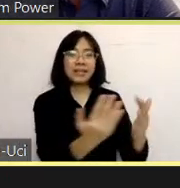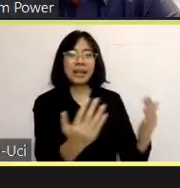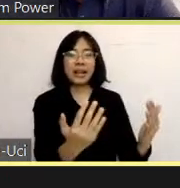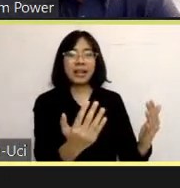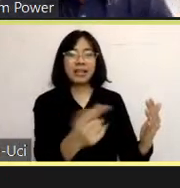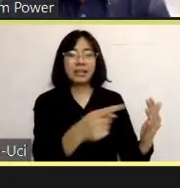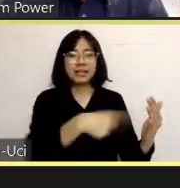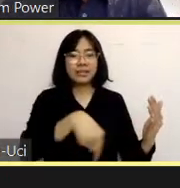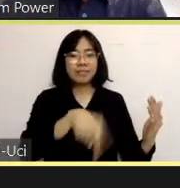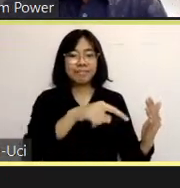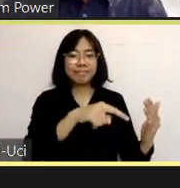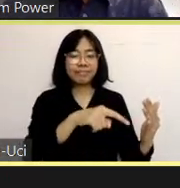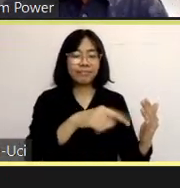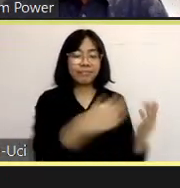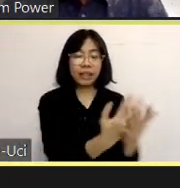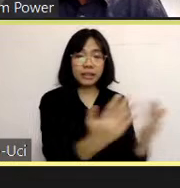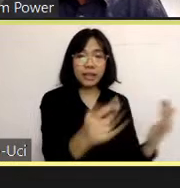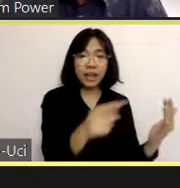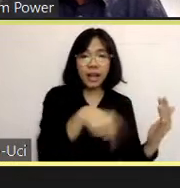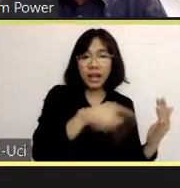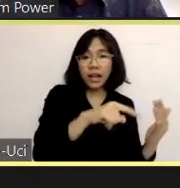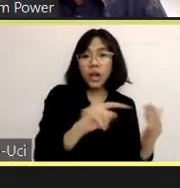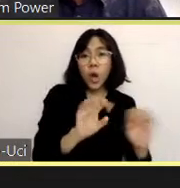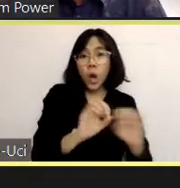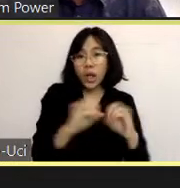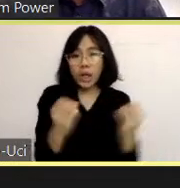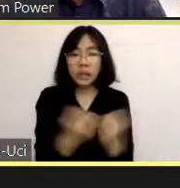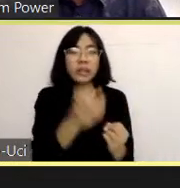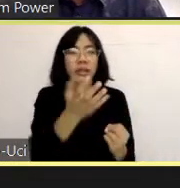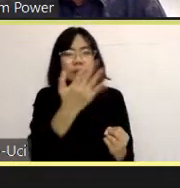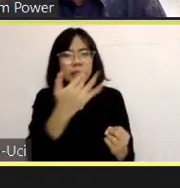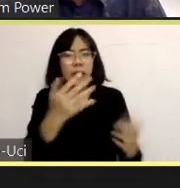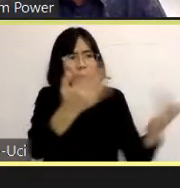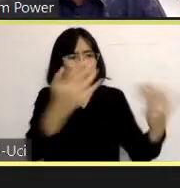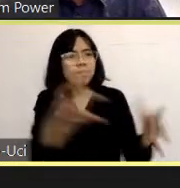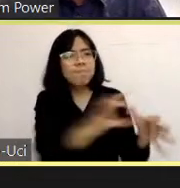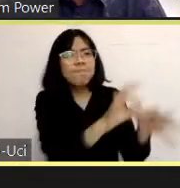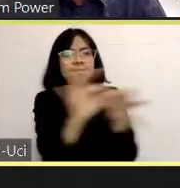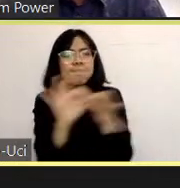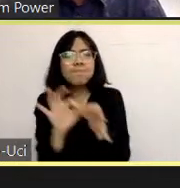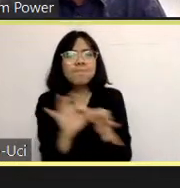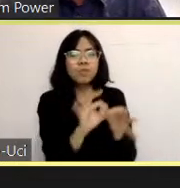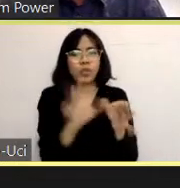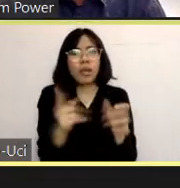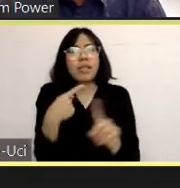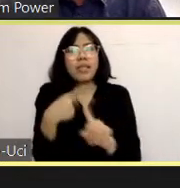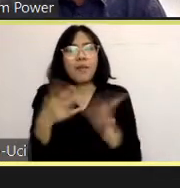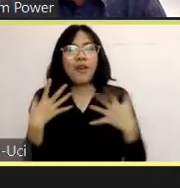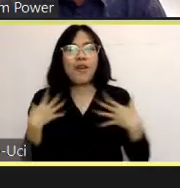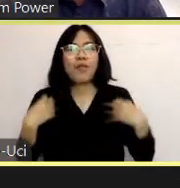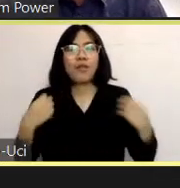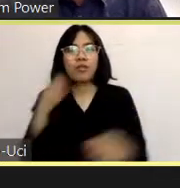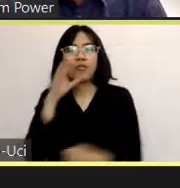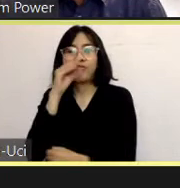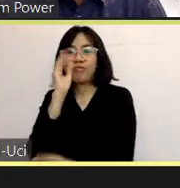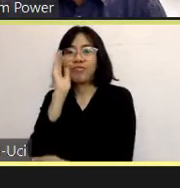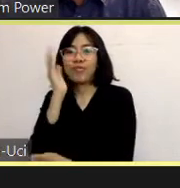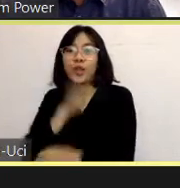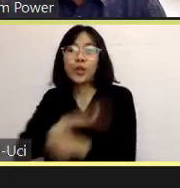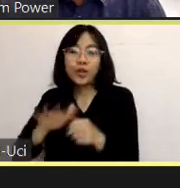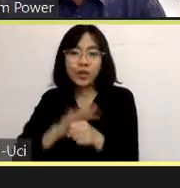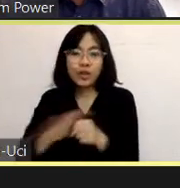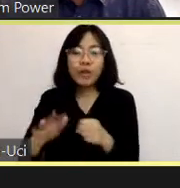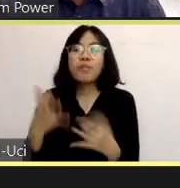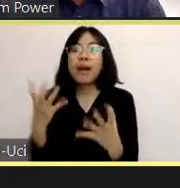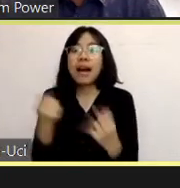organisasi untuk memperkuat gerakan dan dukungan. Itu Mas Gama yang ingin saya sampaikan, semoga tersampaikan dengan baik